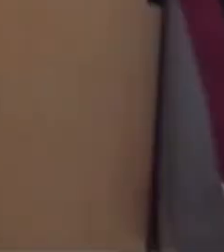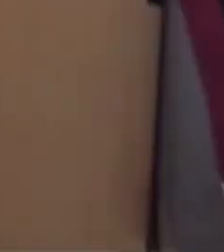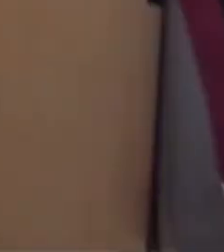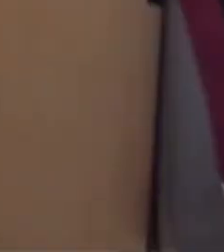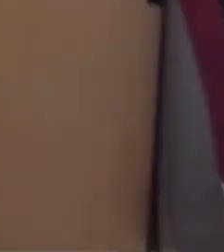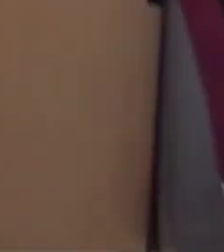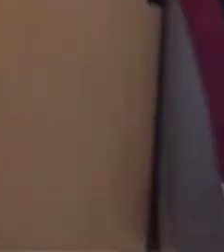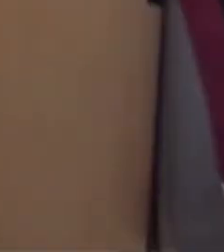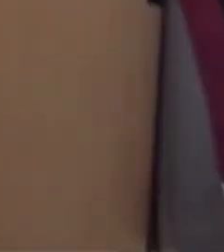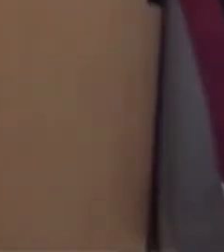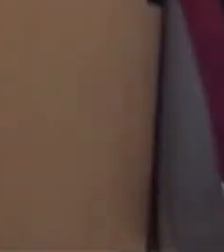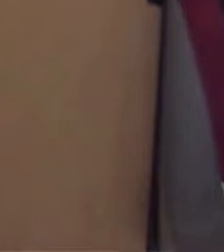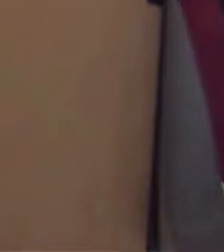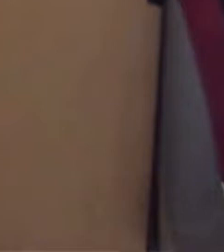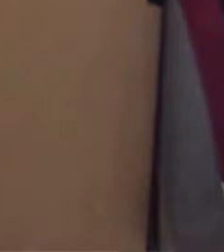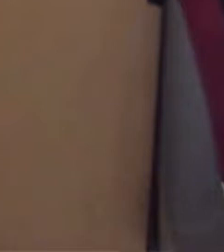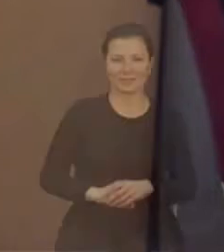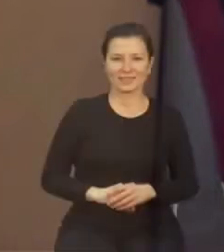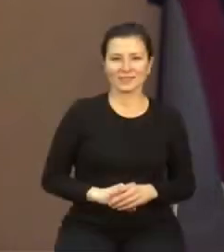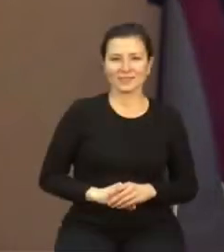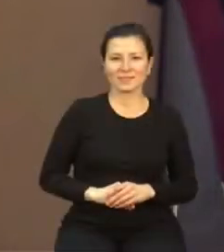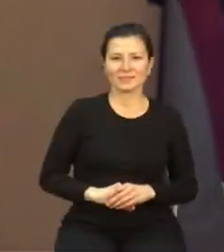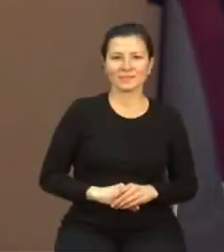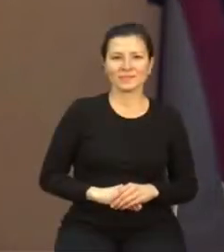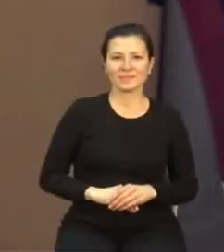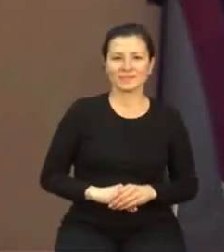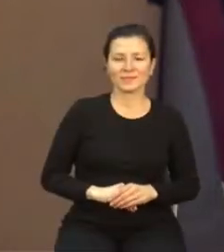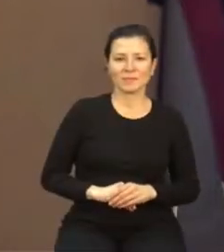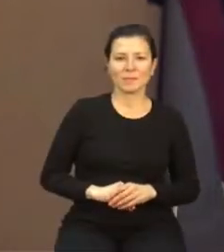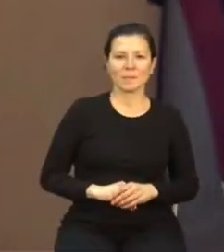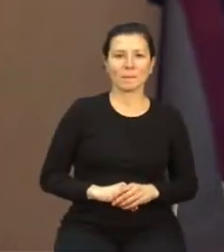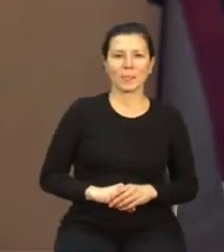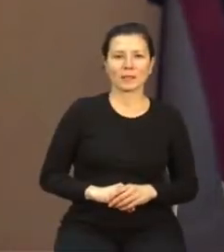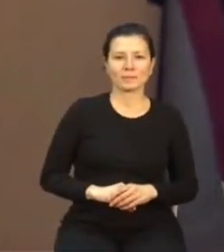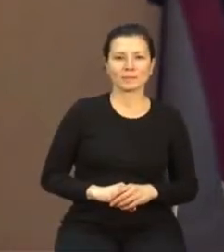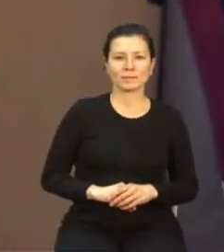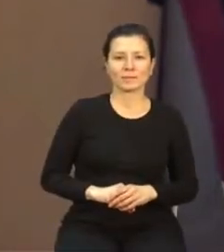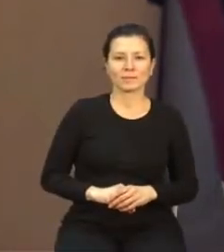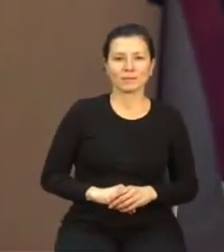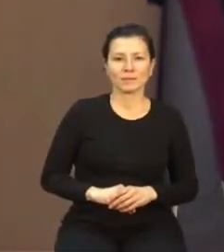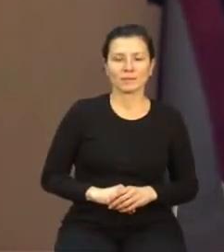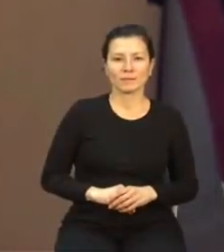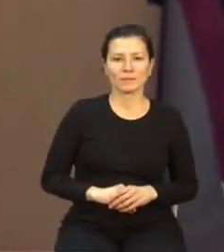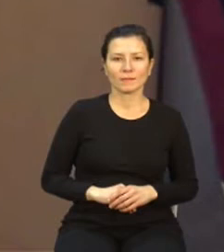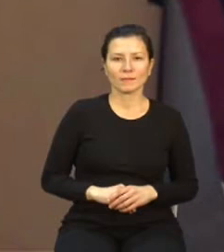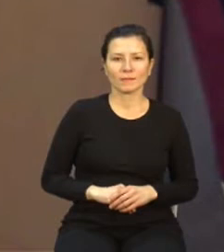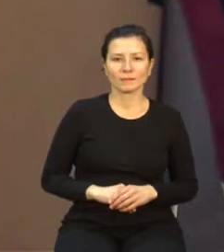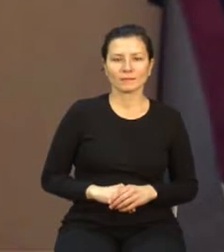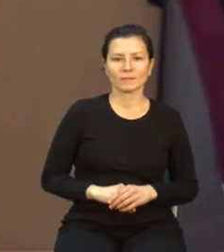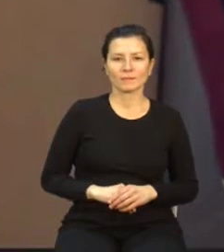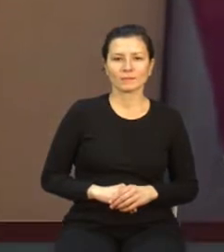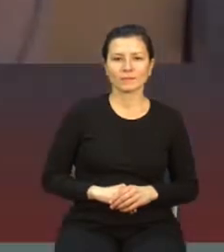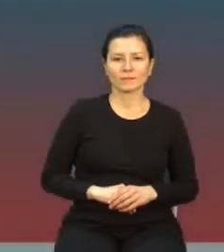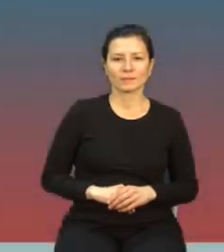My name is Edith Helene Unander, and I am from the Norwegian Communications Authority. I will talk to